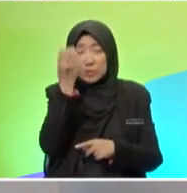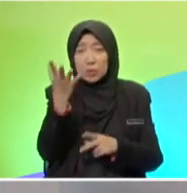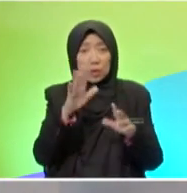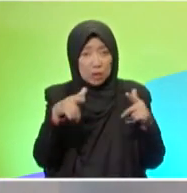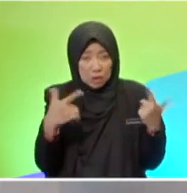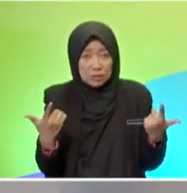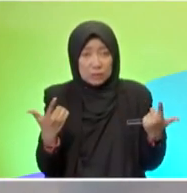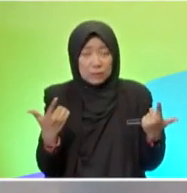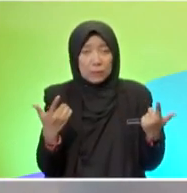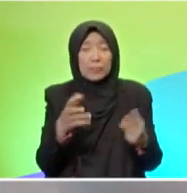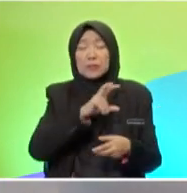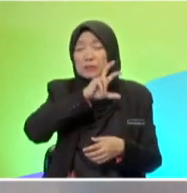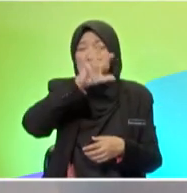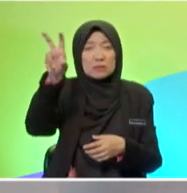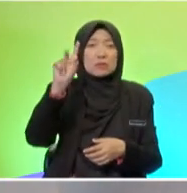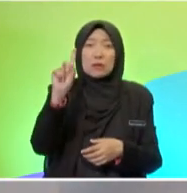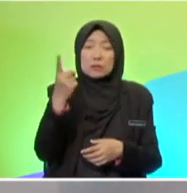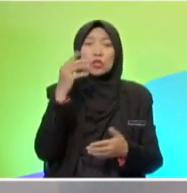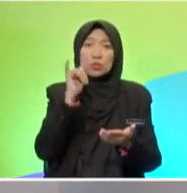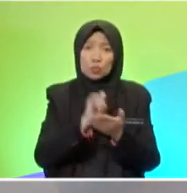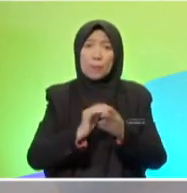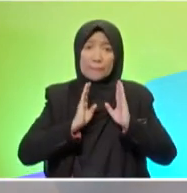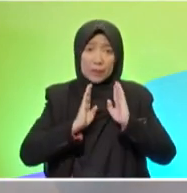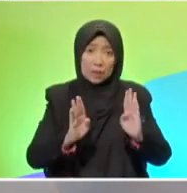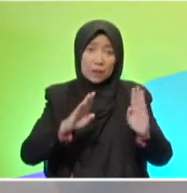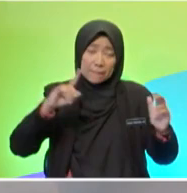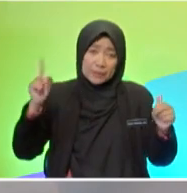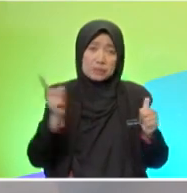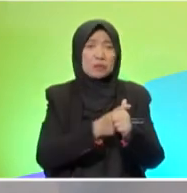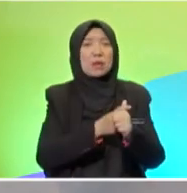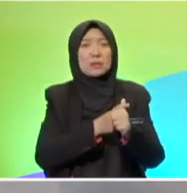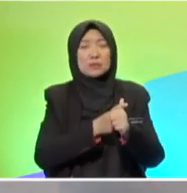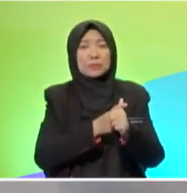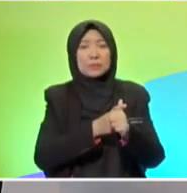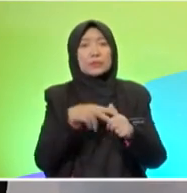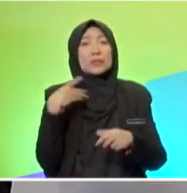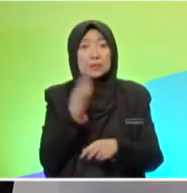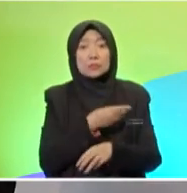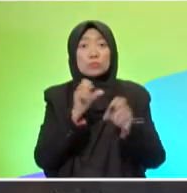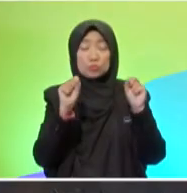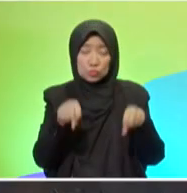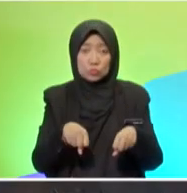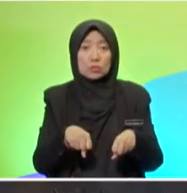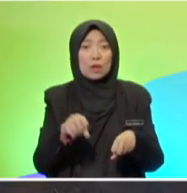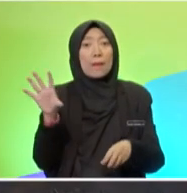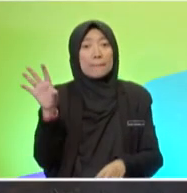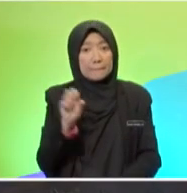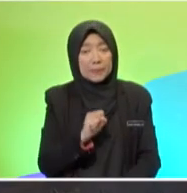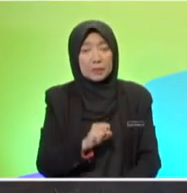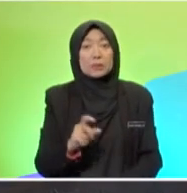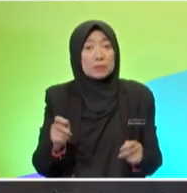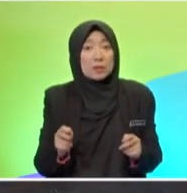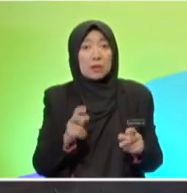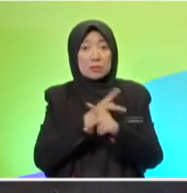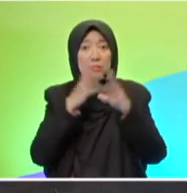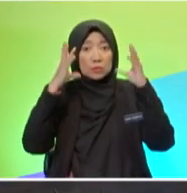keberanian jadi minta tolong itu adalah satu keberanian pertama tidak akan pertama yang kita boleh ambil merah terima kasih